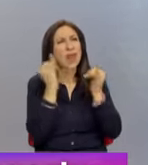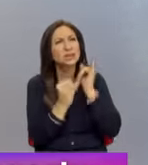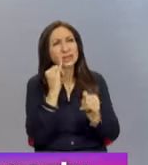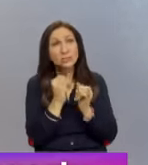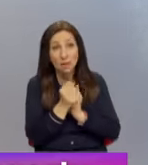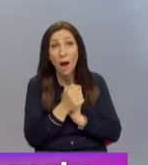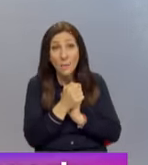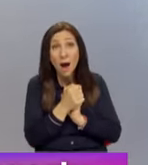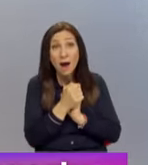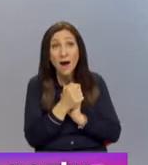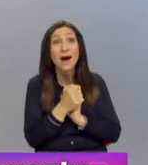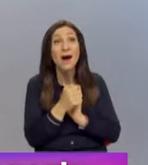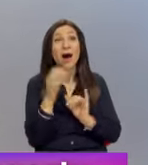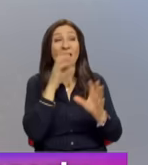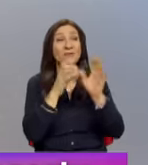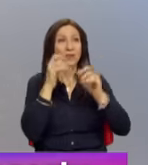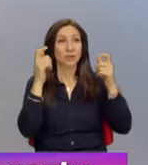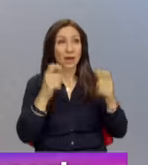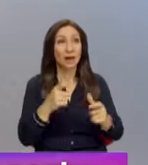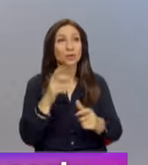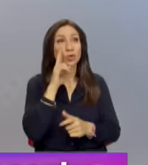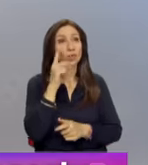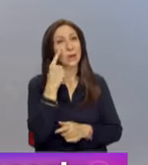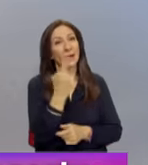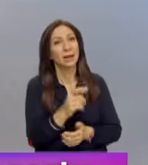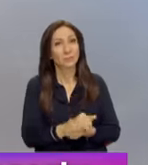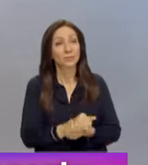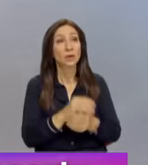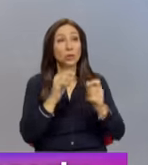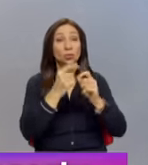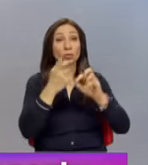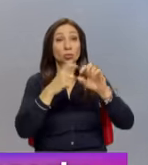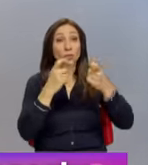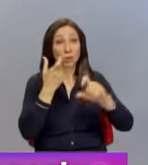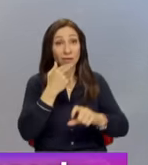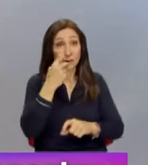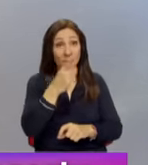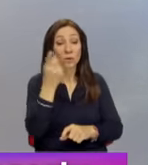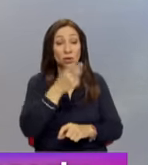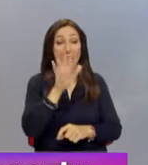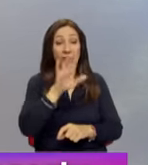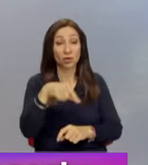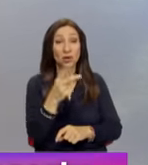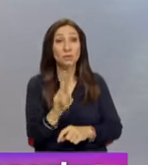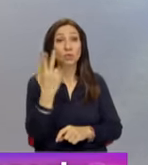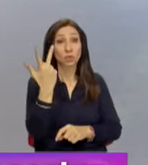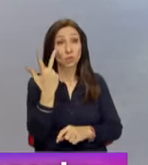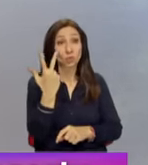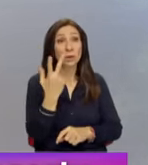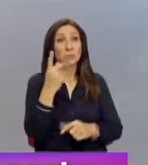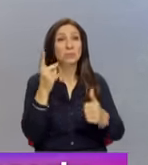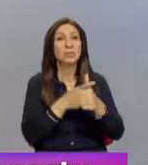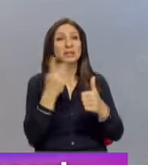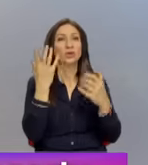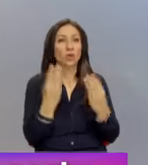eleştirilmişti. Şimdi Afyonkarahisar'ın sonucuna bakalım. Burcu Köksal %50,73 ile